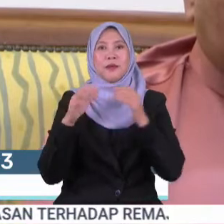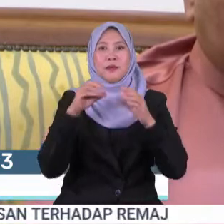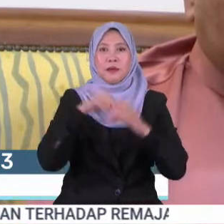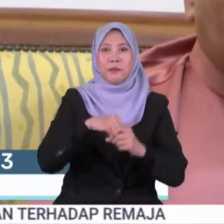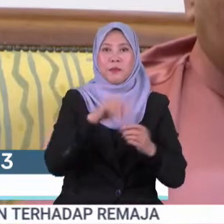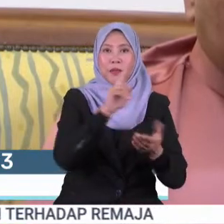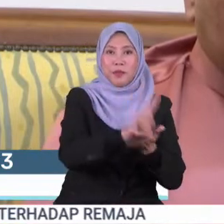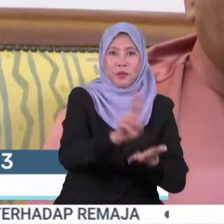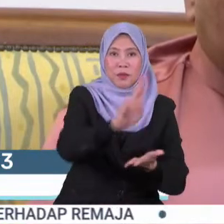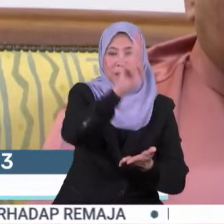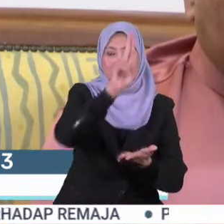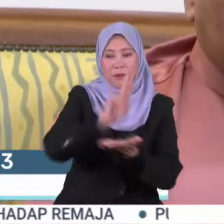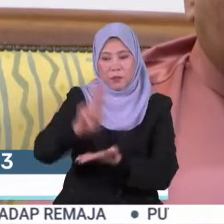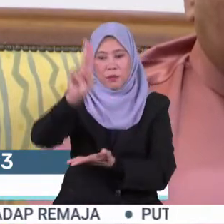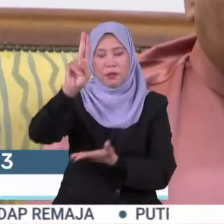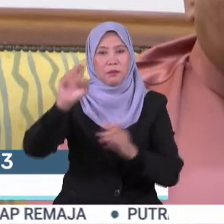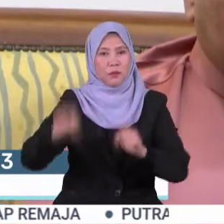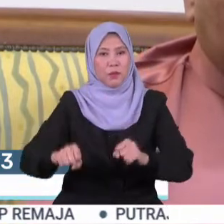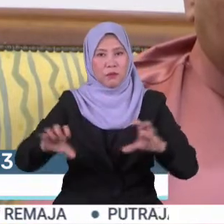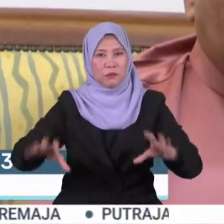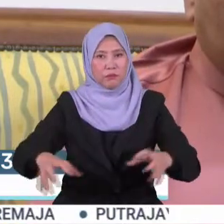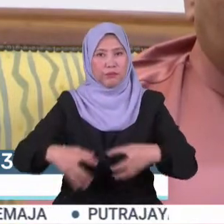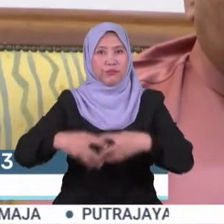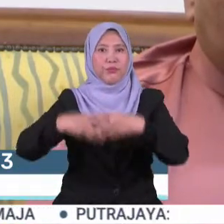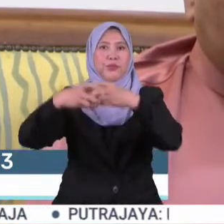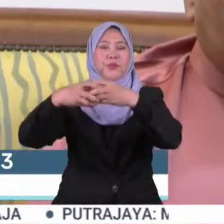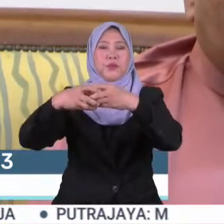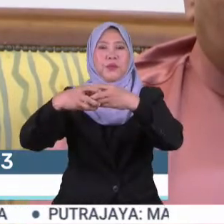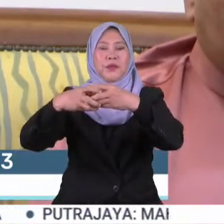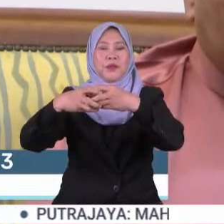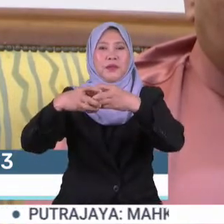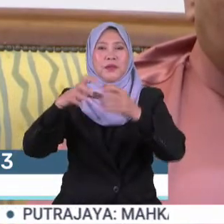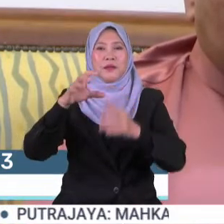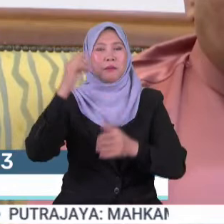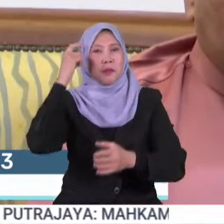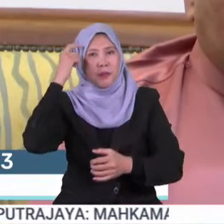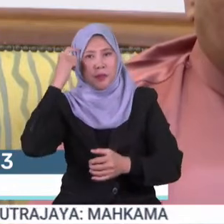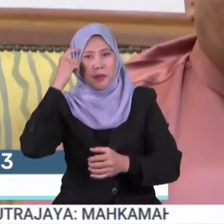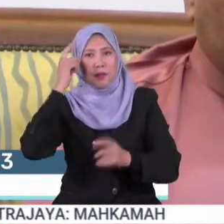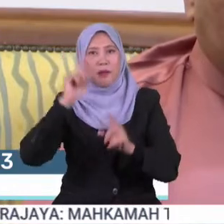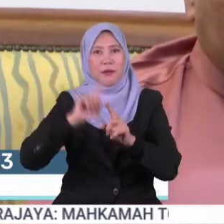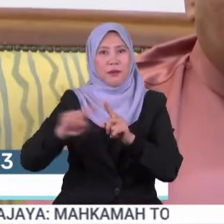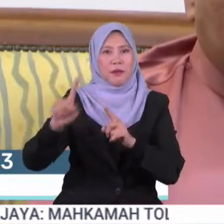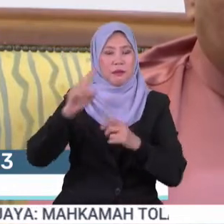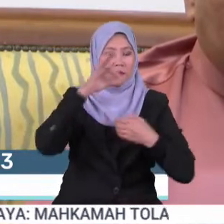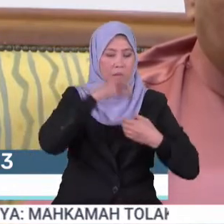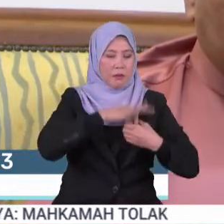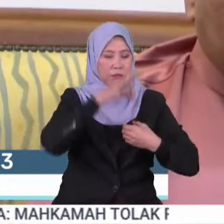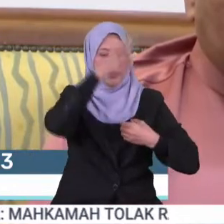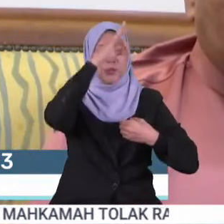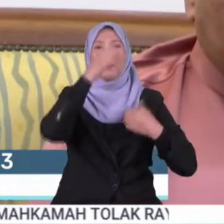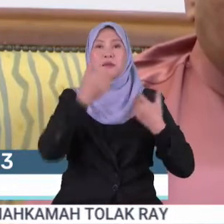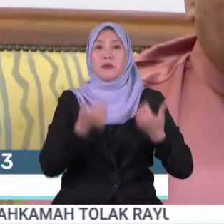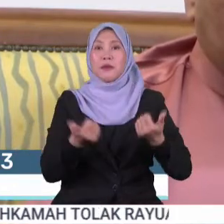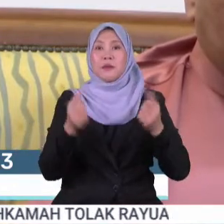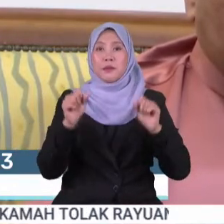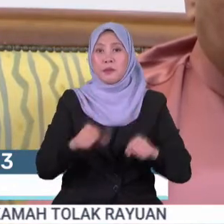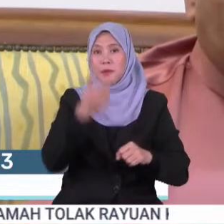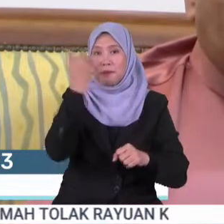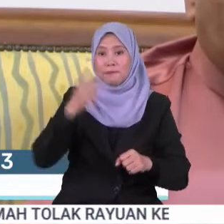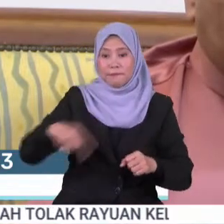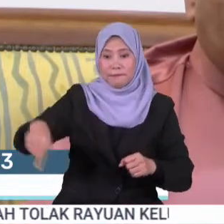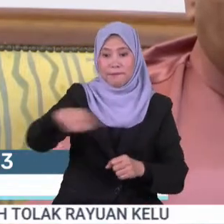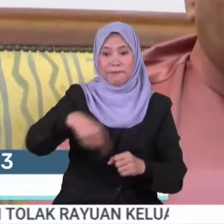kampus mereka dan pada masa yang sama membentuk citra, pemikiran dan juga sasiah supaya kerana mereka ni